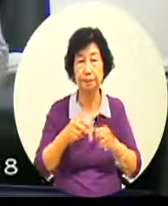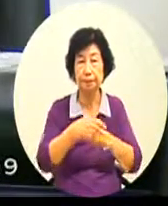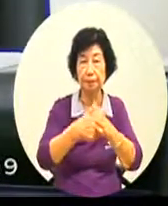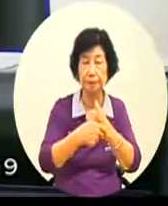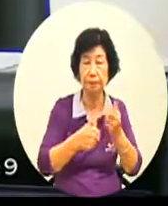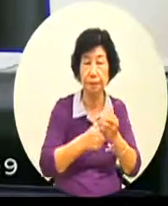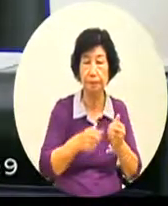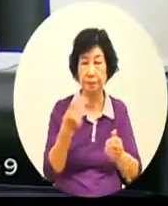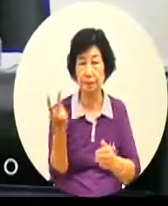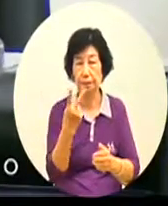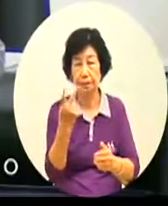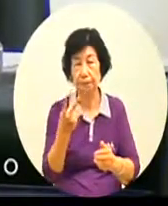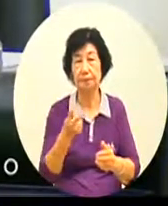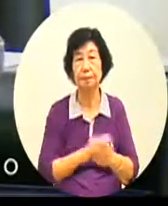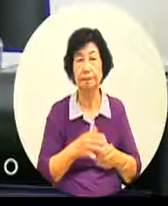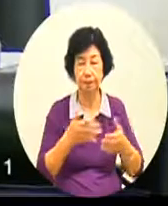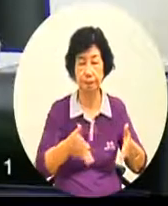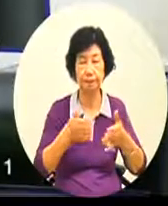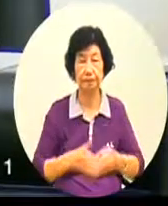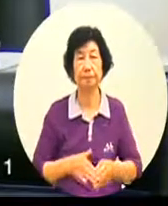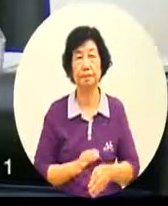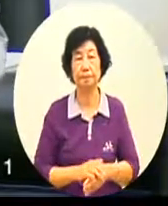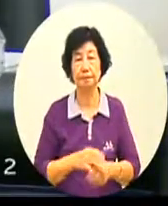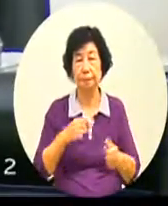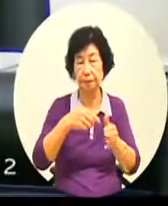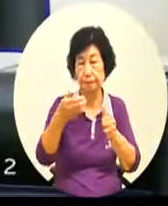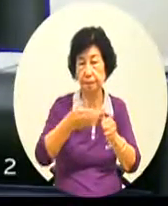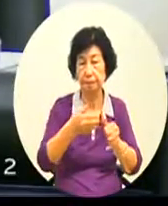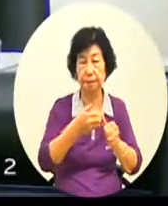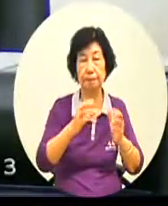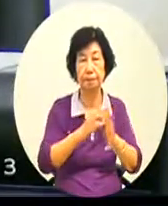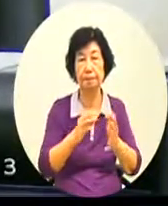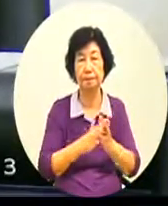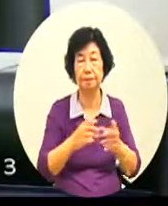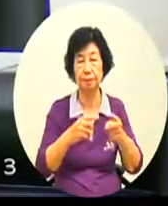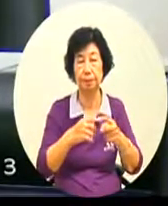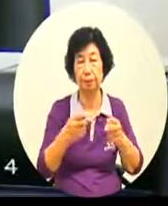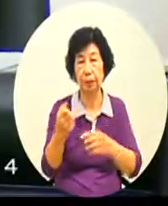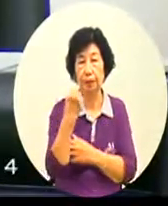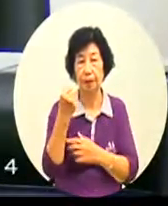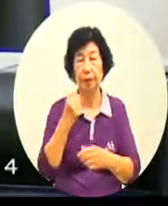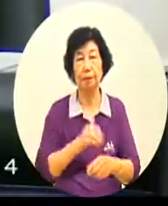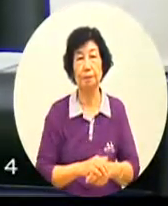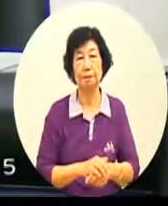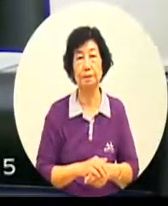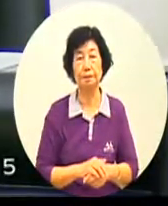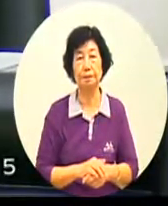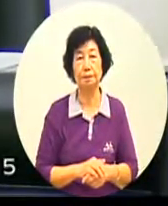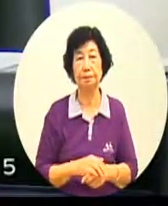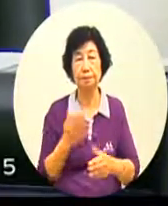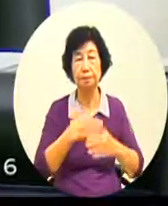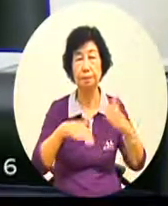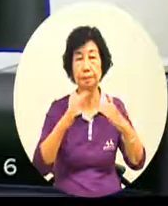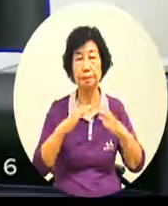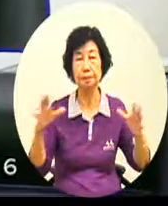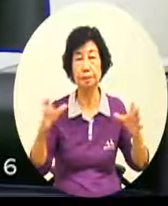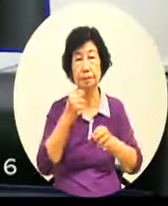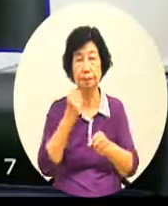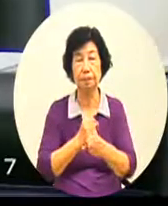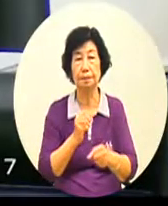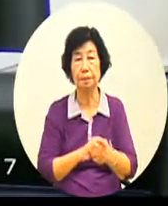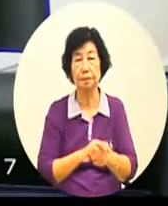很多的角色的哈。那教育局可能就是在人力上的一些跟学校的合作，可能需要他们